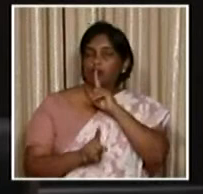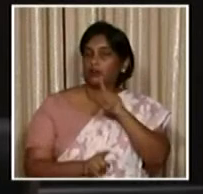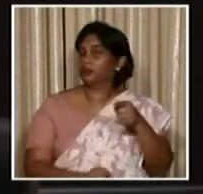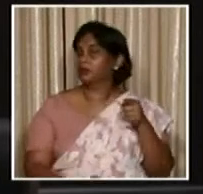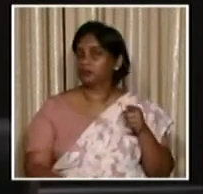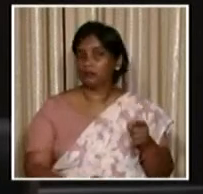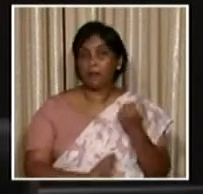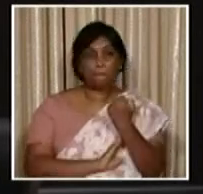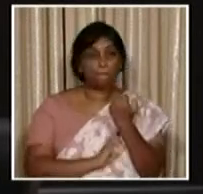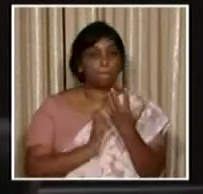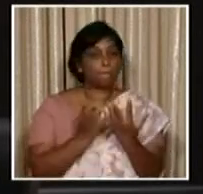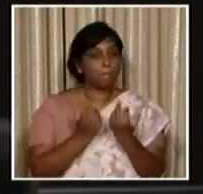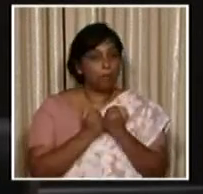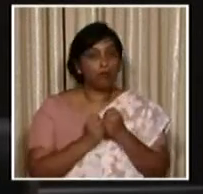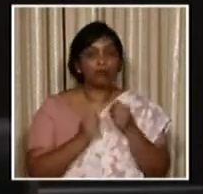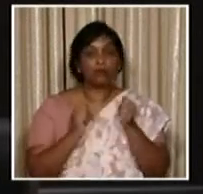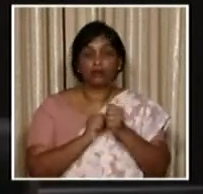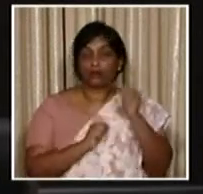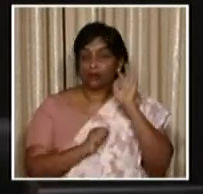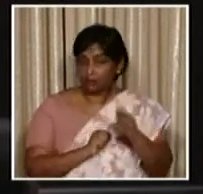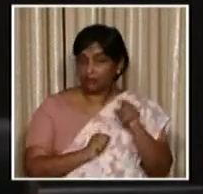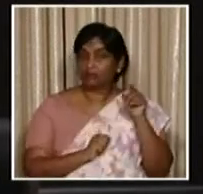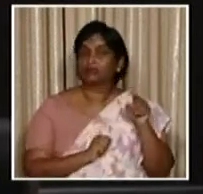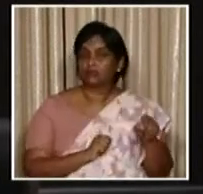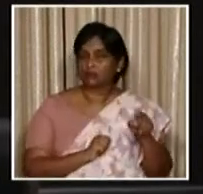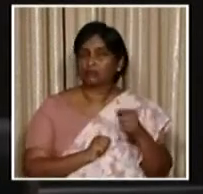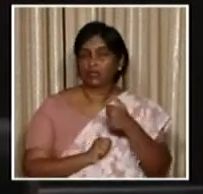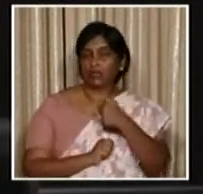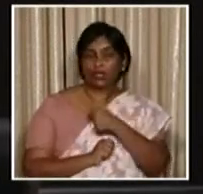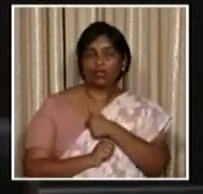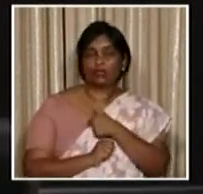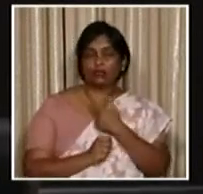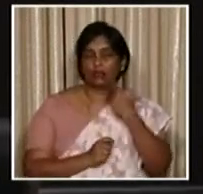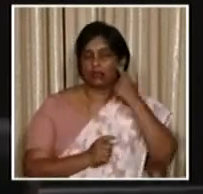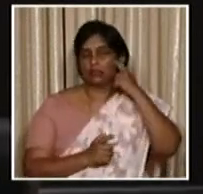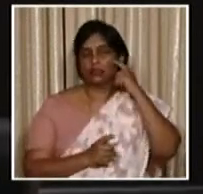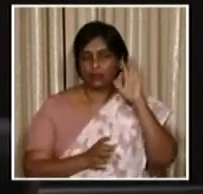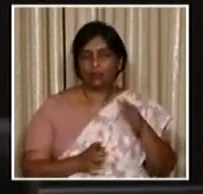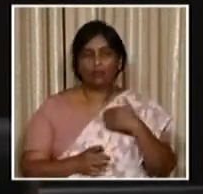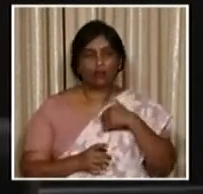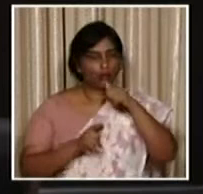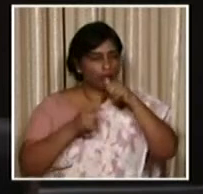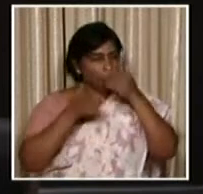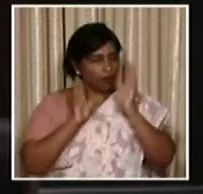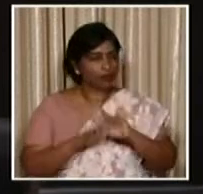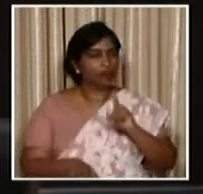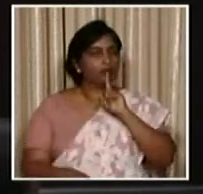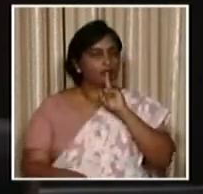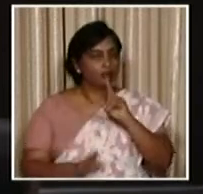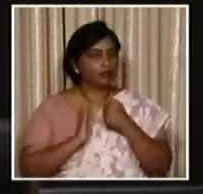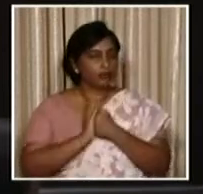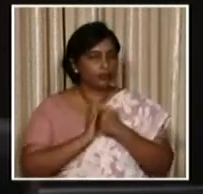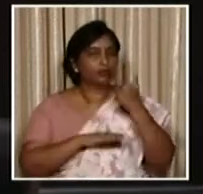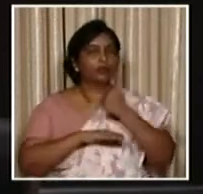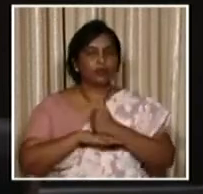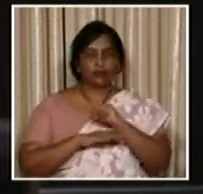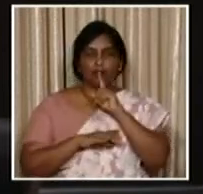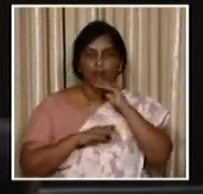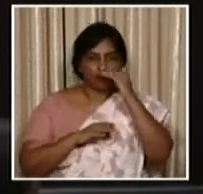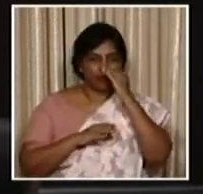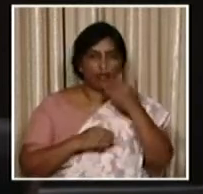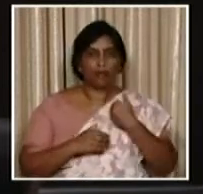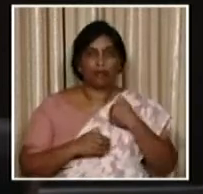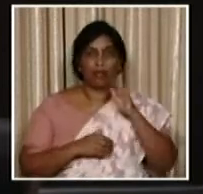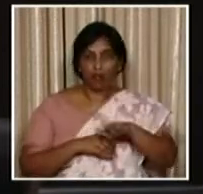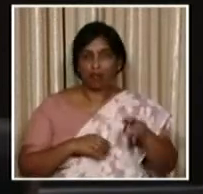කියවෙන්නේ බලේ ගණ්ඩ මේක කරා කියන එක නම් ඒ හදවත පෑරෙනවා මම අවසාන වශයෙන් කියන්නම් ගරු මූලාසනේ කතානායකතුමනි